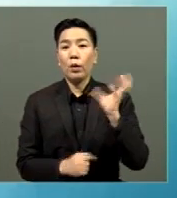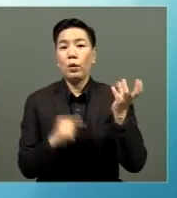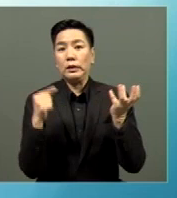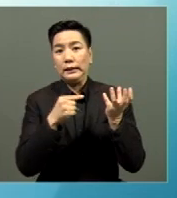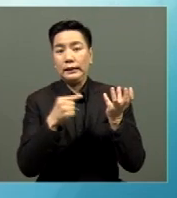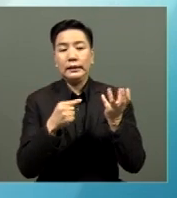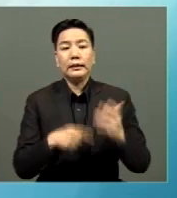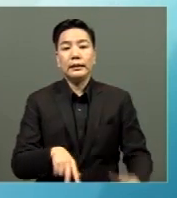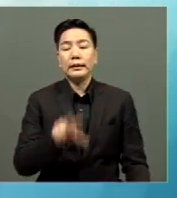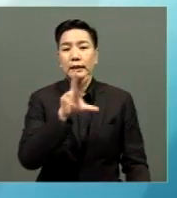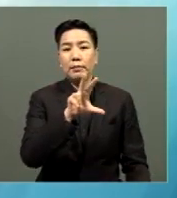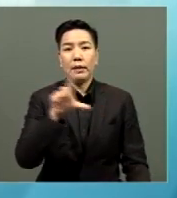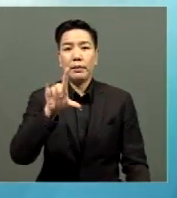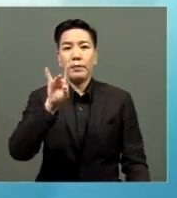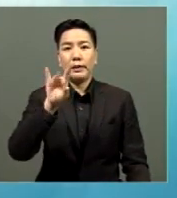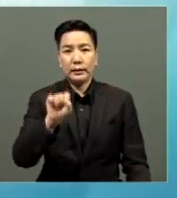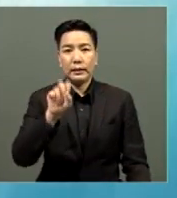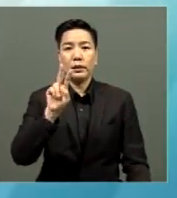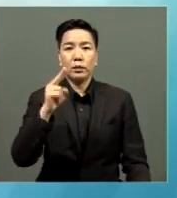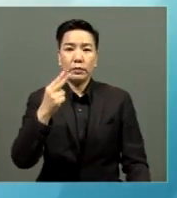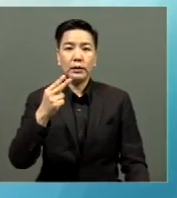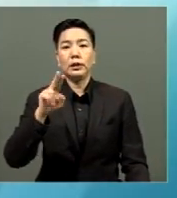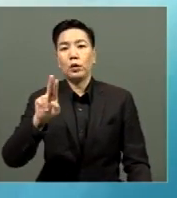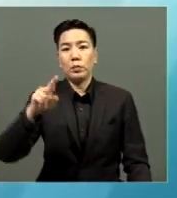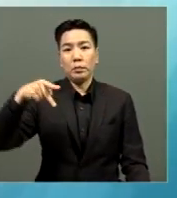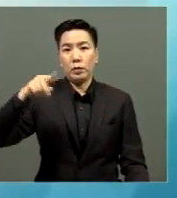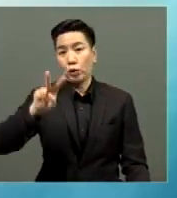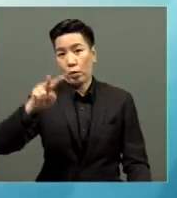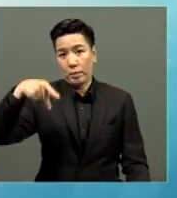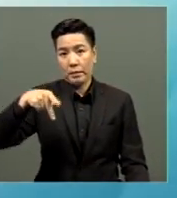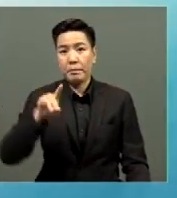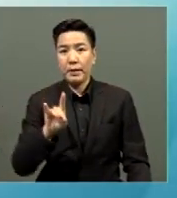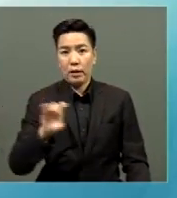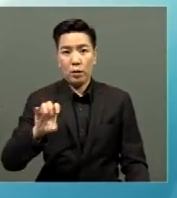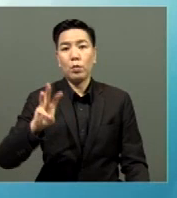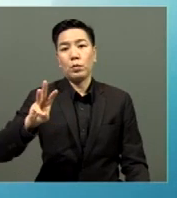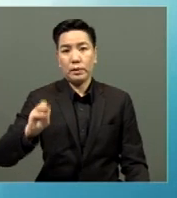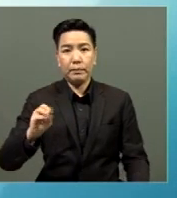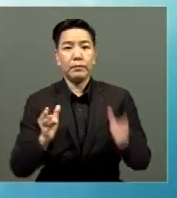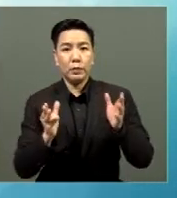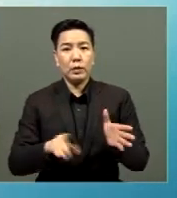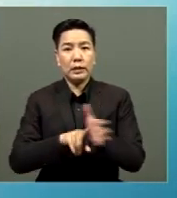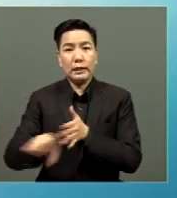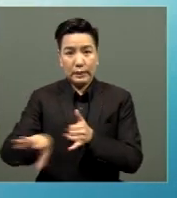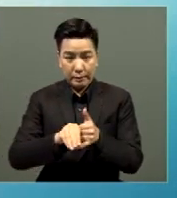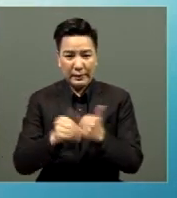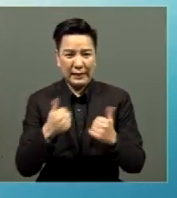มีอาการของโลกครับนะครับรวมแล้วนะครับในทั้งโลกนี้คือ3800000 20000 2,000นะครับ860